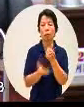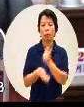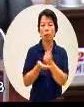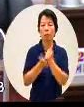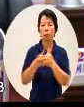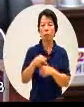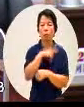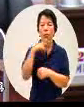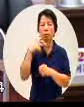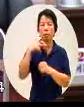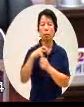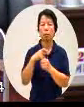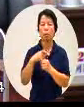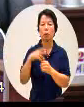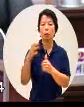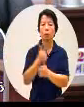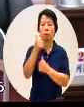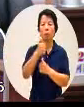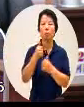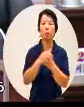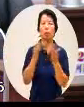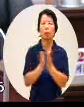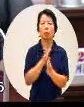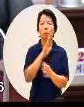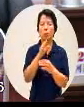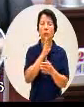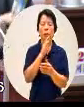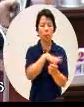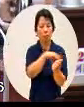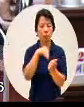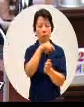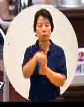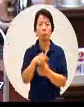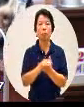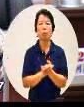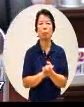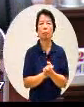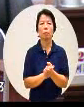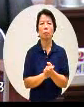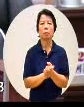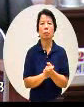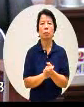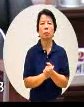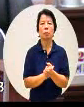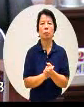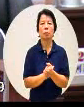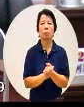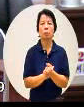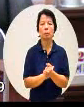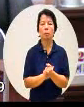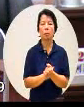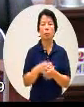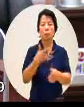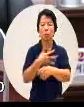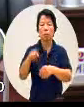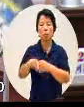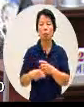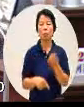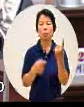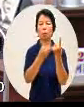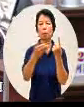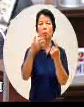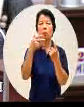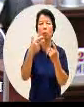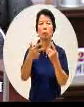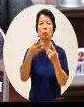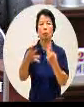英國的首相用的呢就是海耶克的理論然後呢海耶克在1974年呢